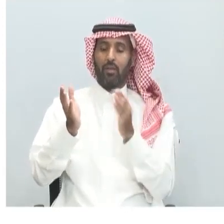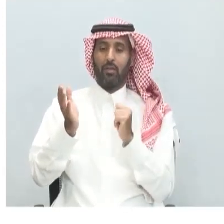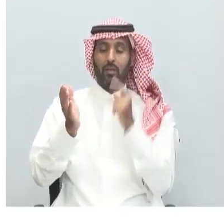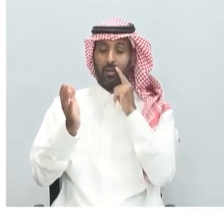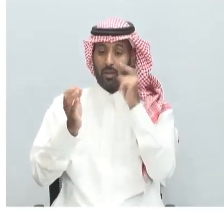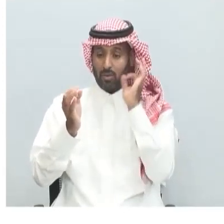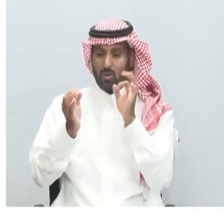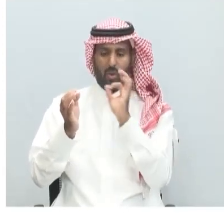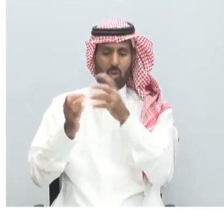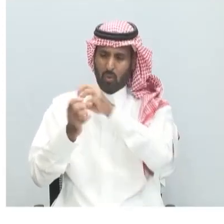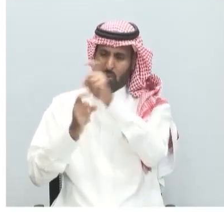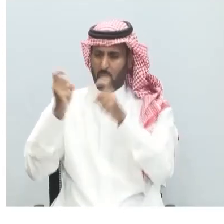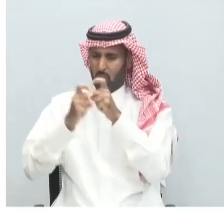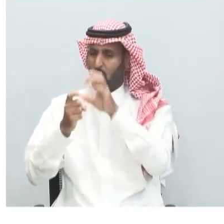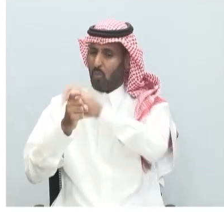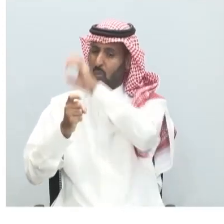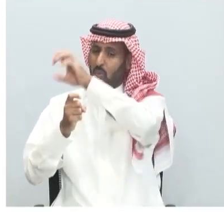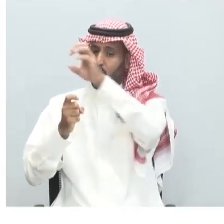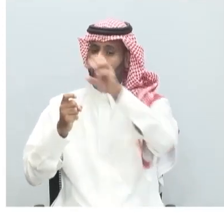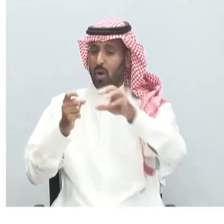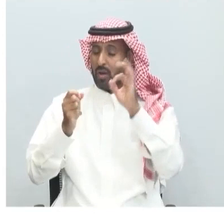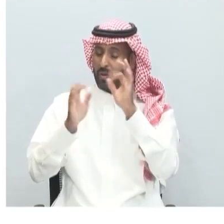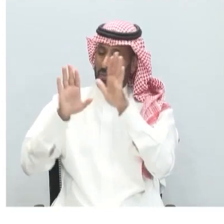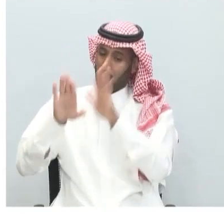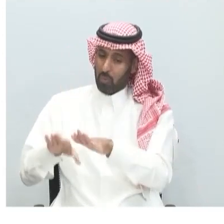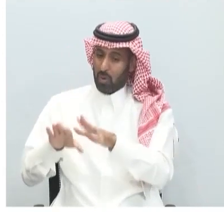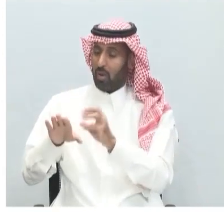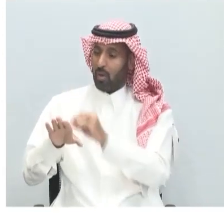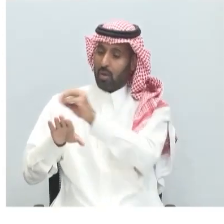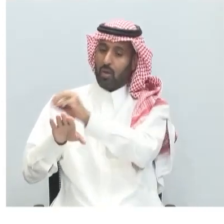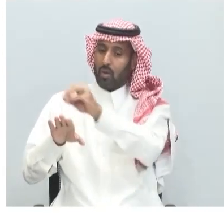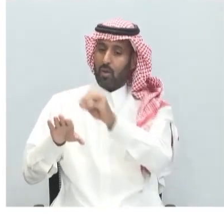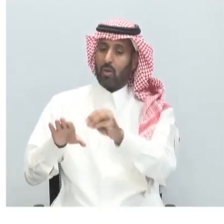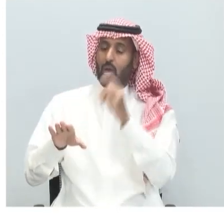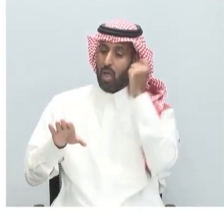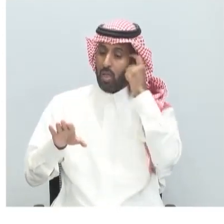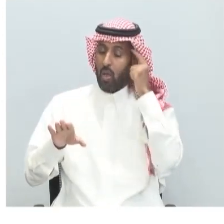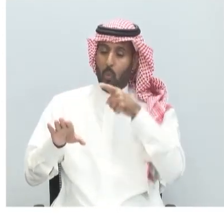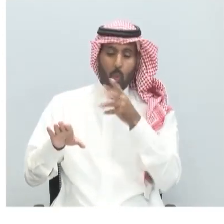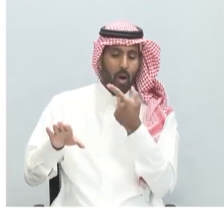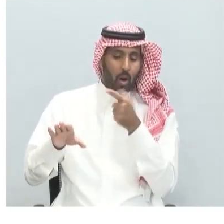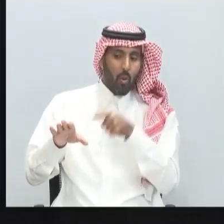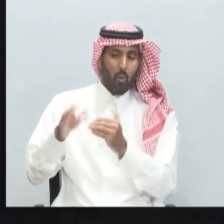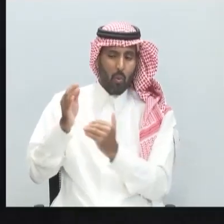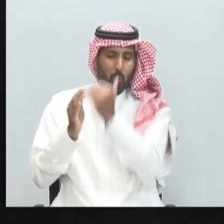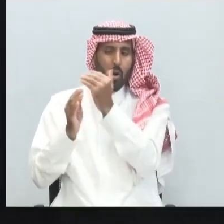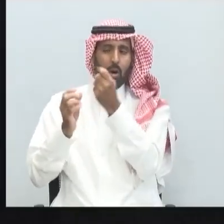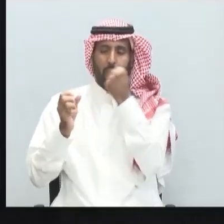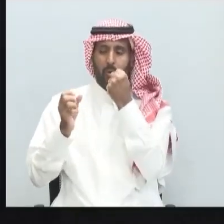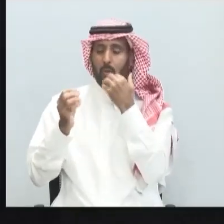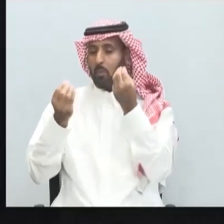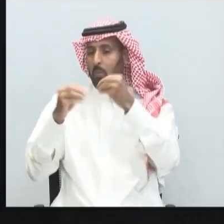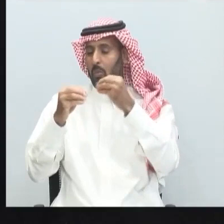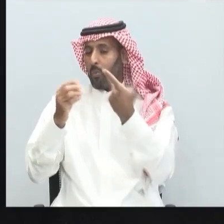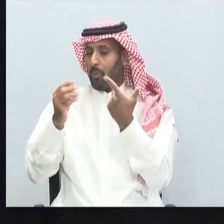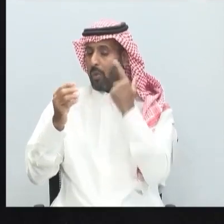تحديد التوزيع الالكتروني في الحاله المستقره يتطلب معرفه من اعلى من من في الطاقه